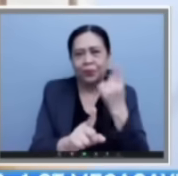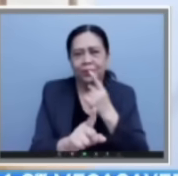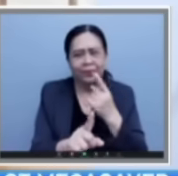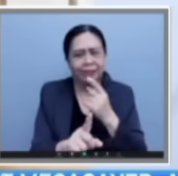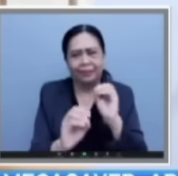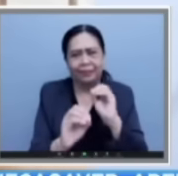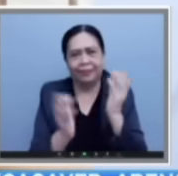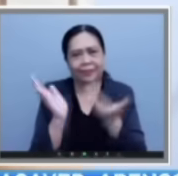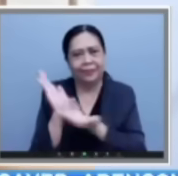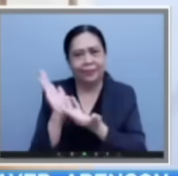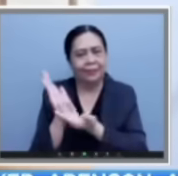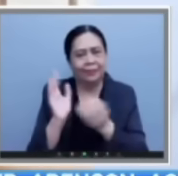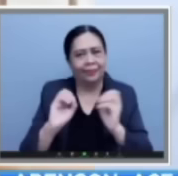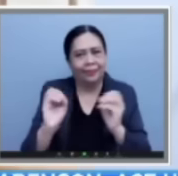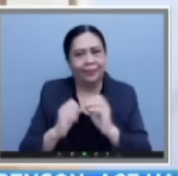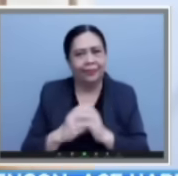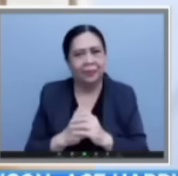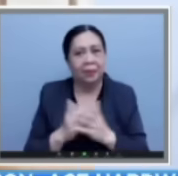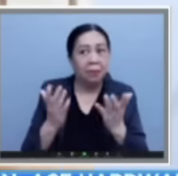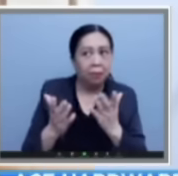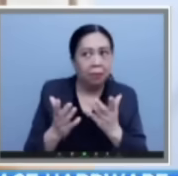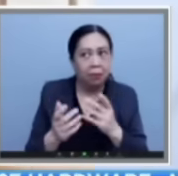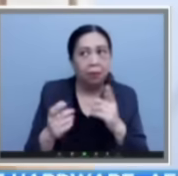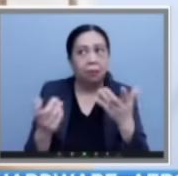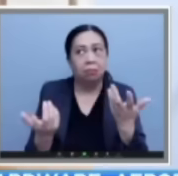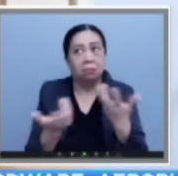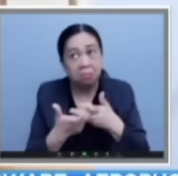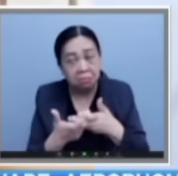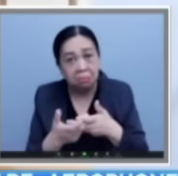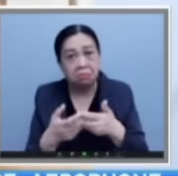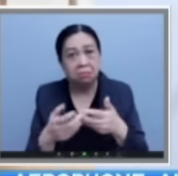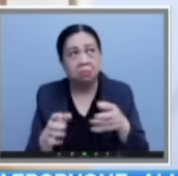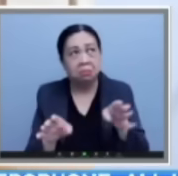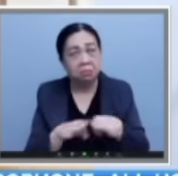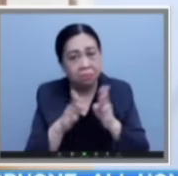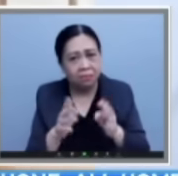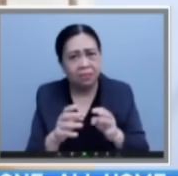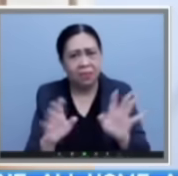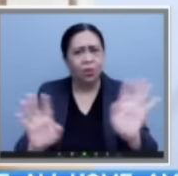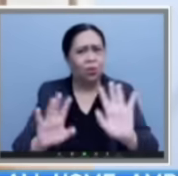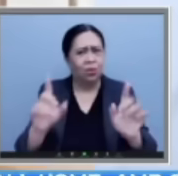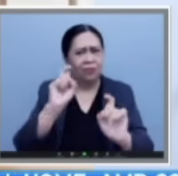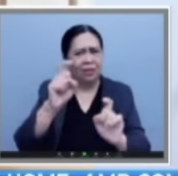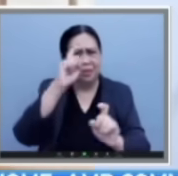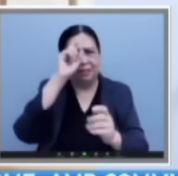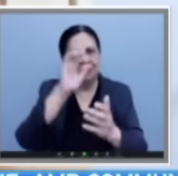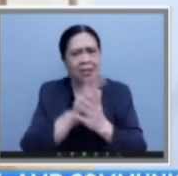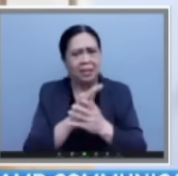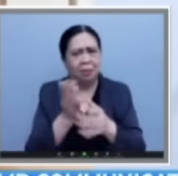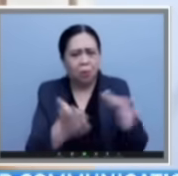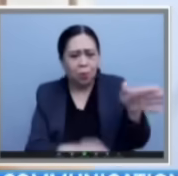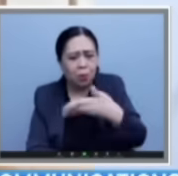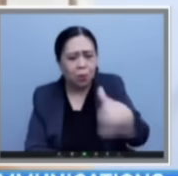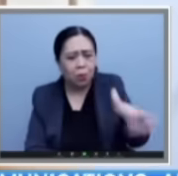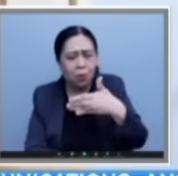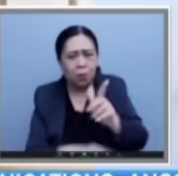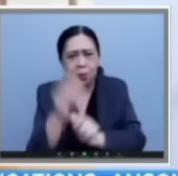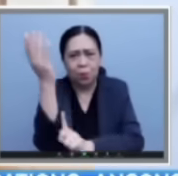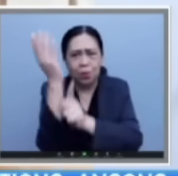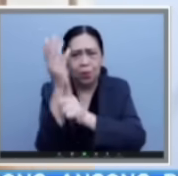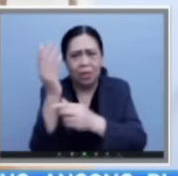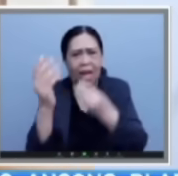kihan no maaring nagkakataon Ah so Hwag ho tayong basta-basta maniniwala no doon sa mga ganyan na